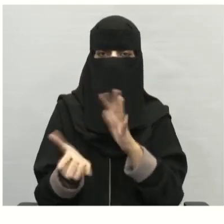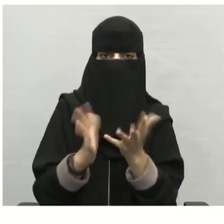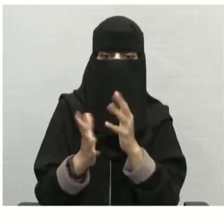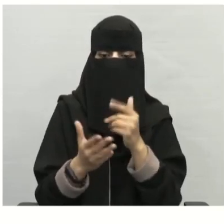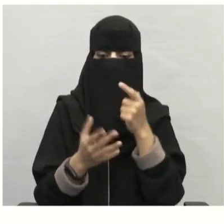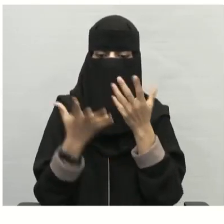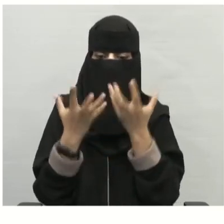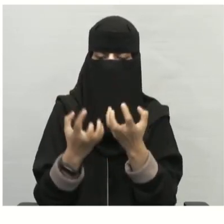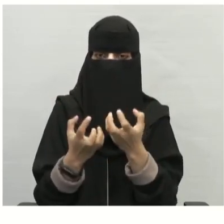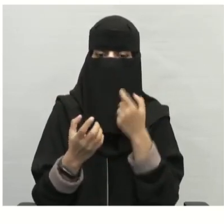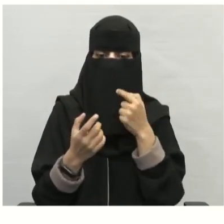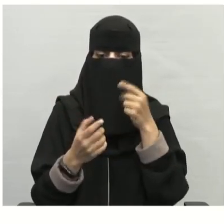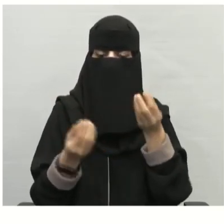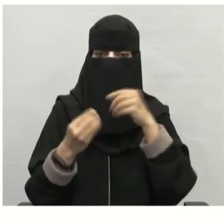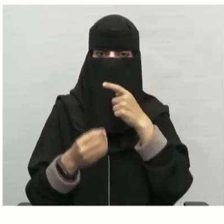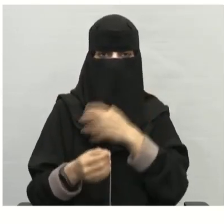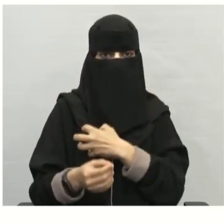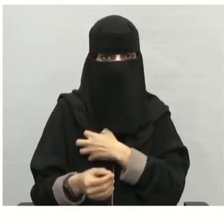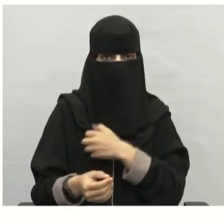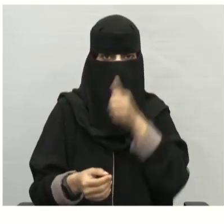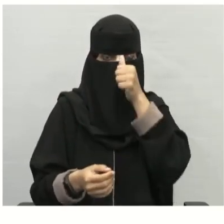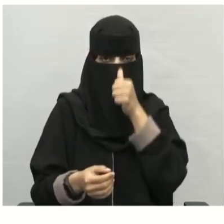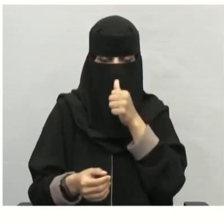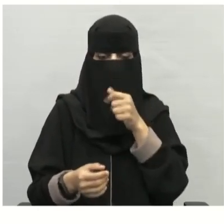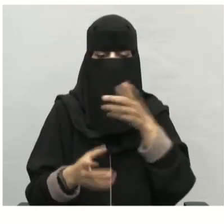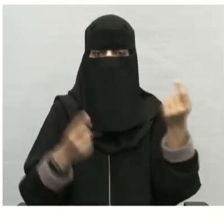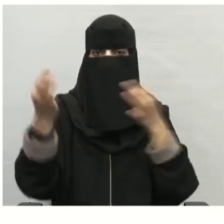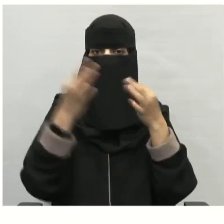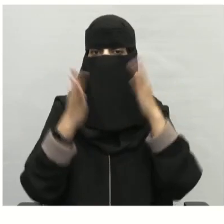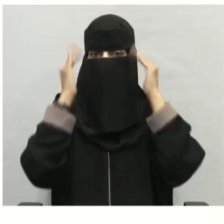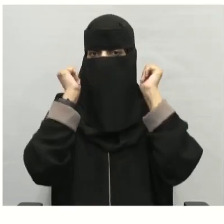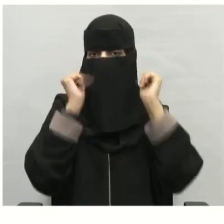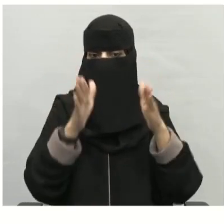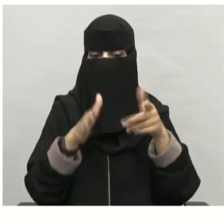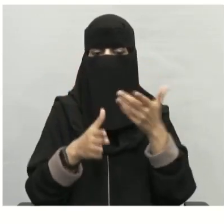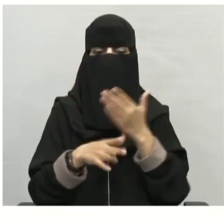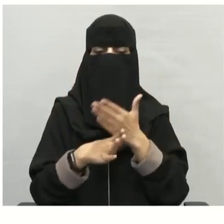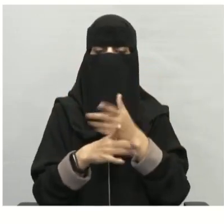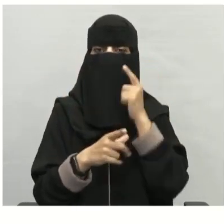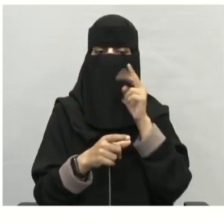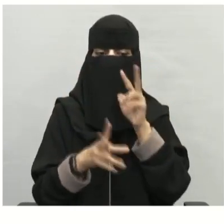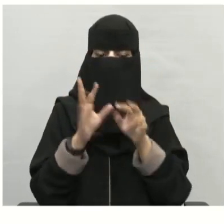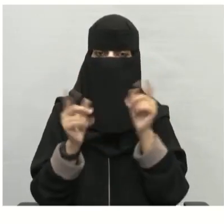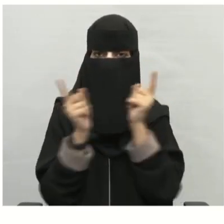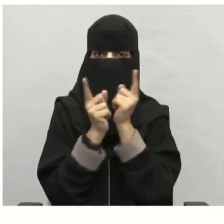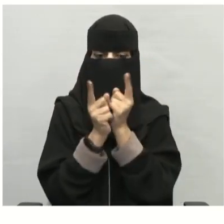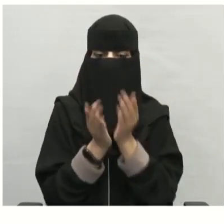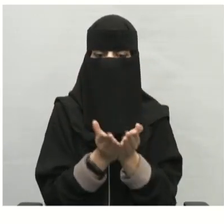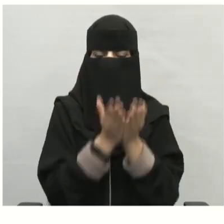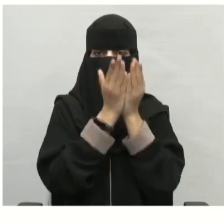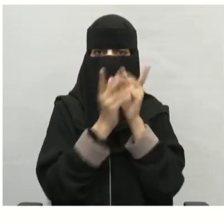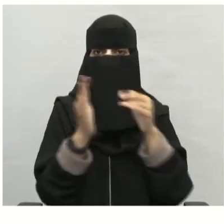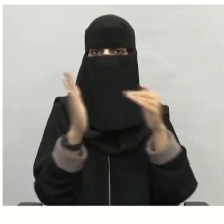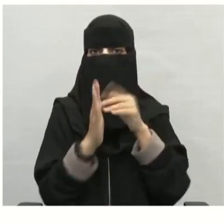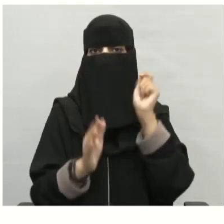اقلل من الحساسيه الزائده وتجاه تعليقات الاخرين فبعض التعليقات عندما تقابل بالدعاء بقت